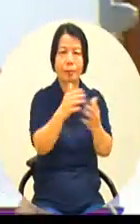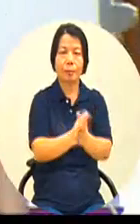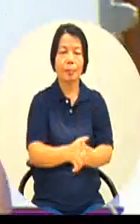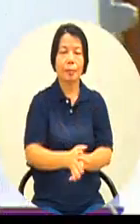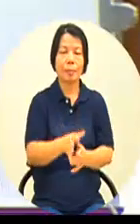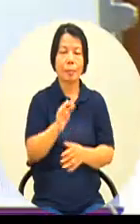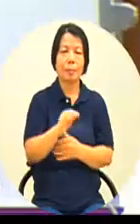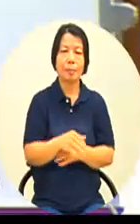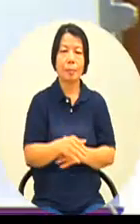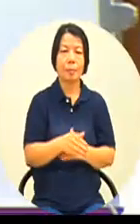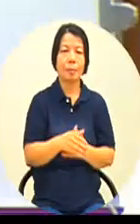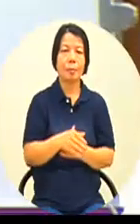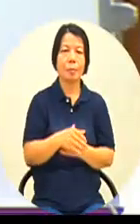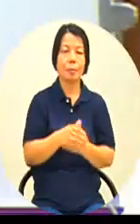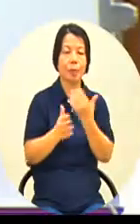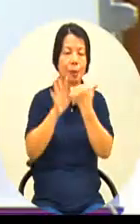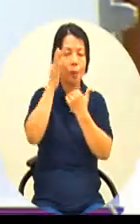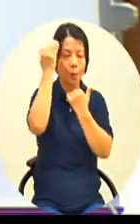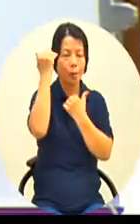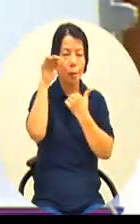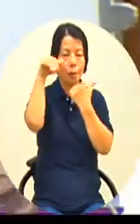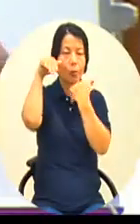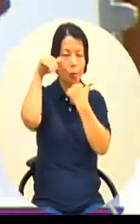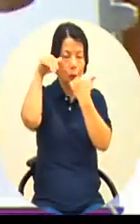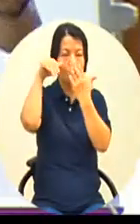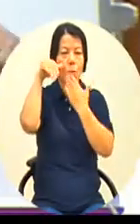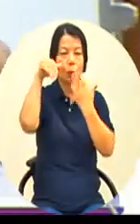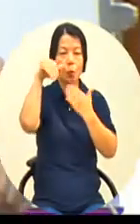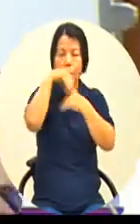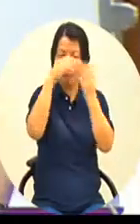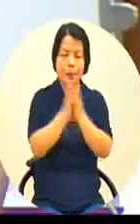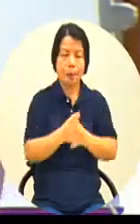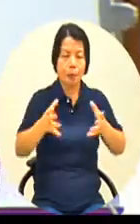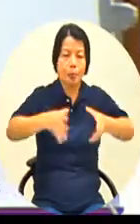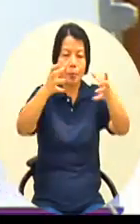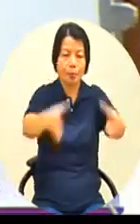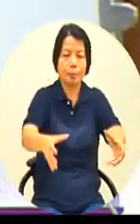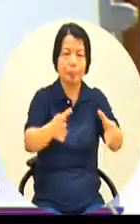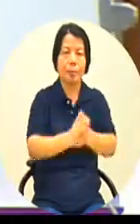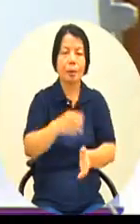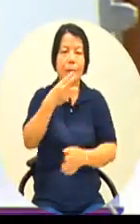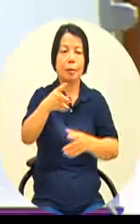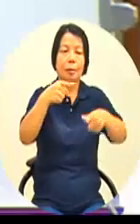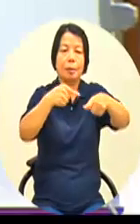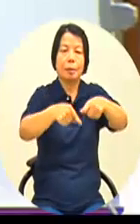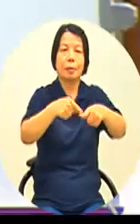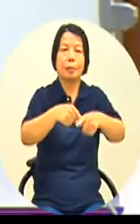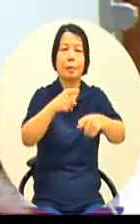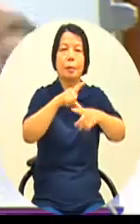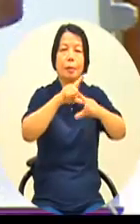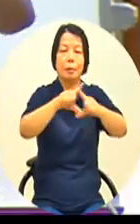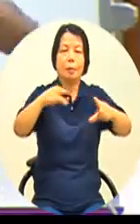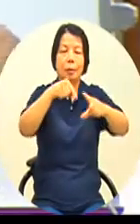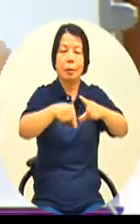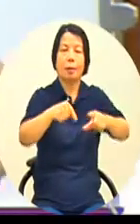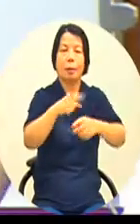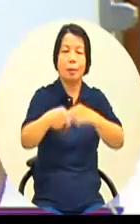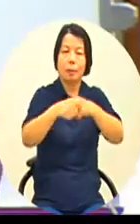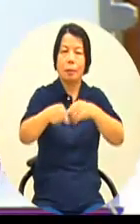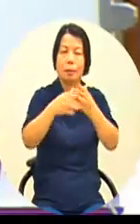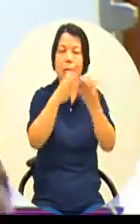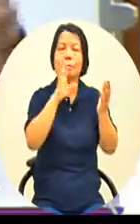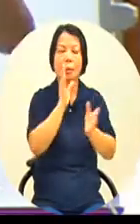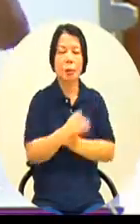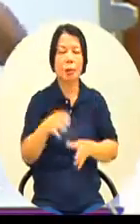三太子无介有名，行销咱高雄市，三太子家跳落啊。内门丁该弄落